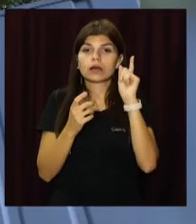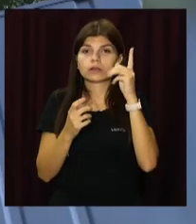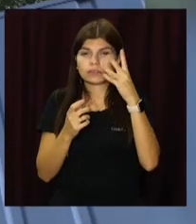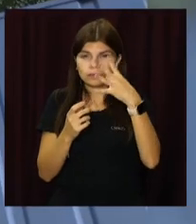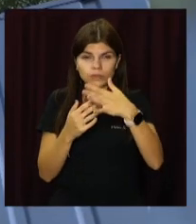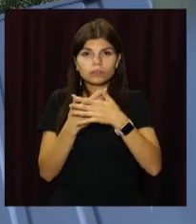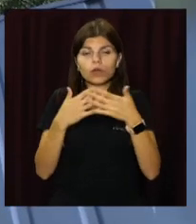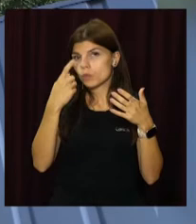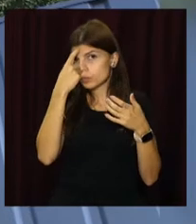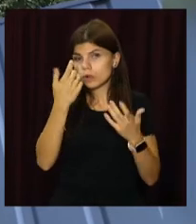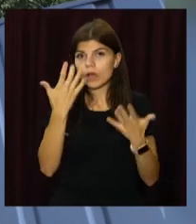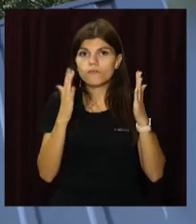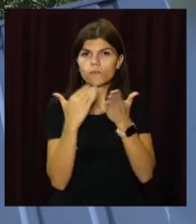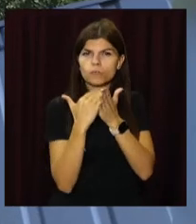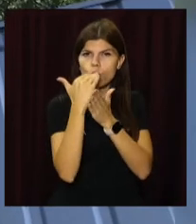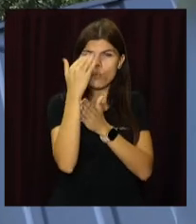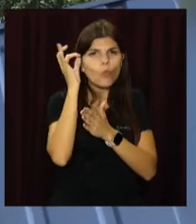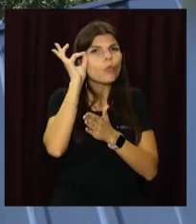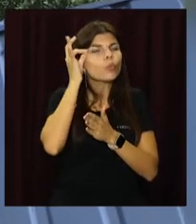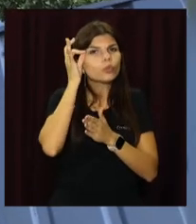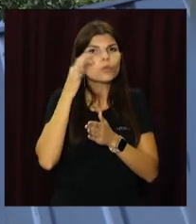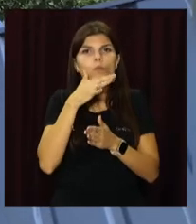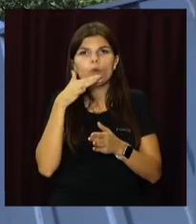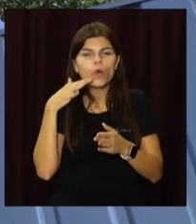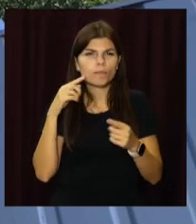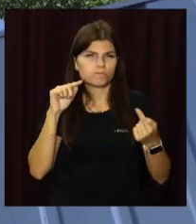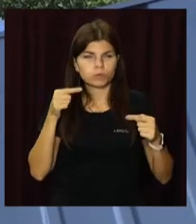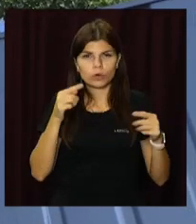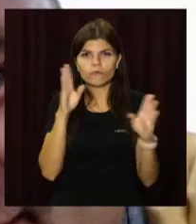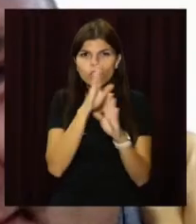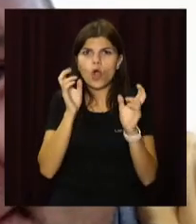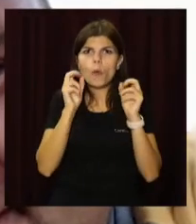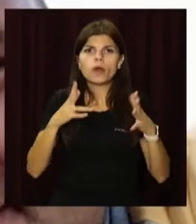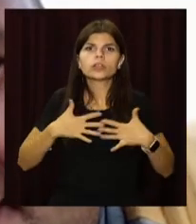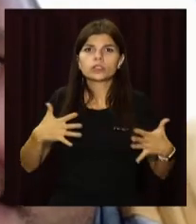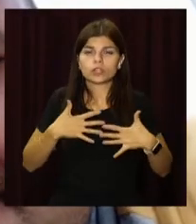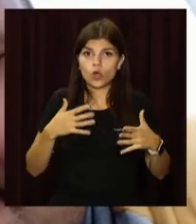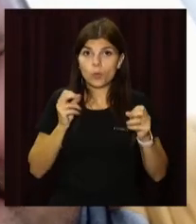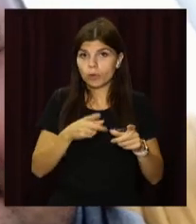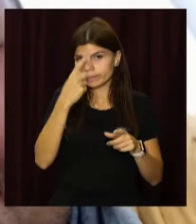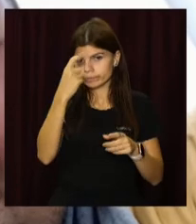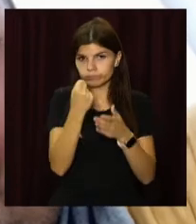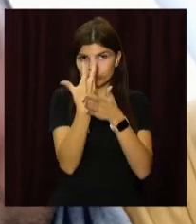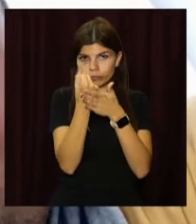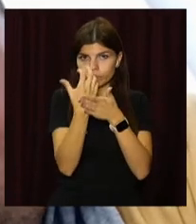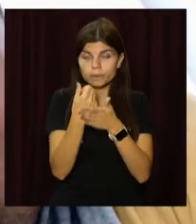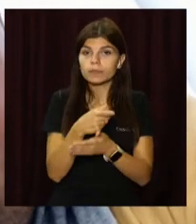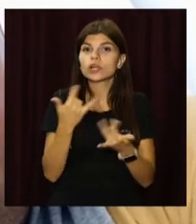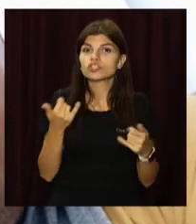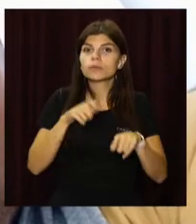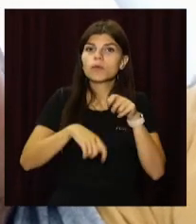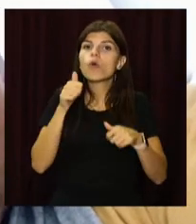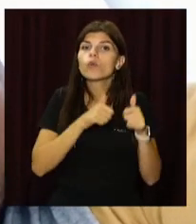і попереджають про перевищення рівня концентрації тих чи інших небезпечних речовин. Нині у Дніпрі стартував